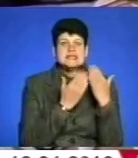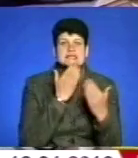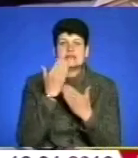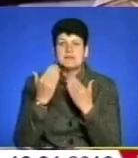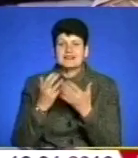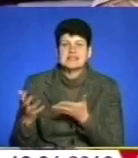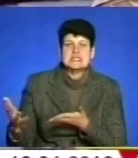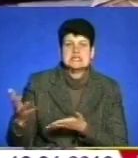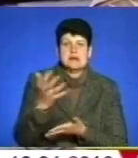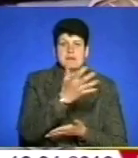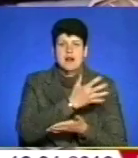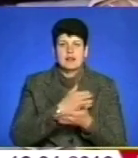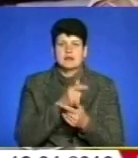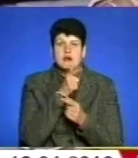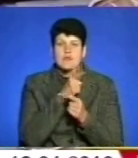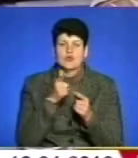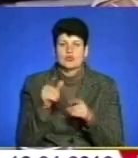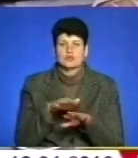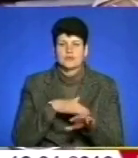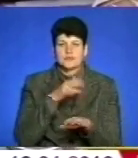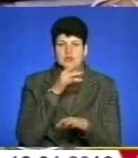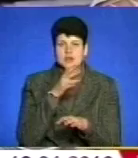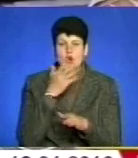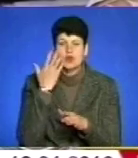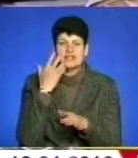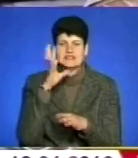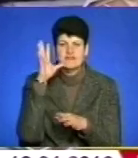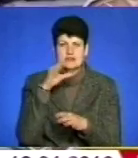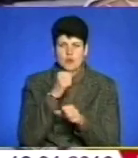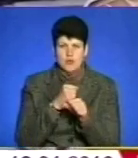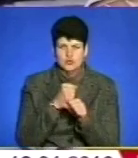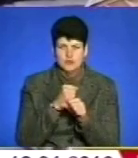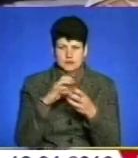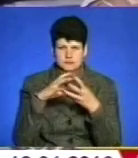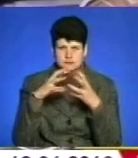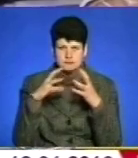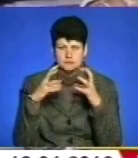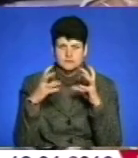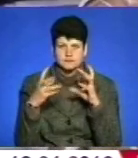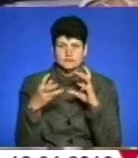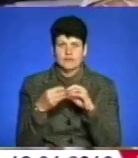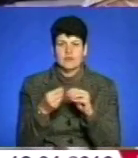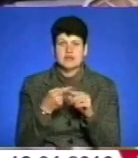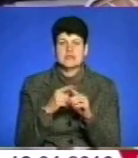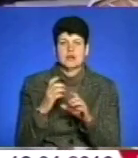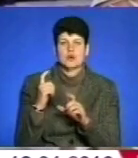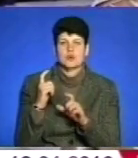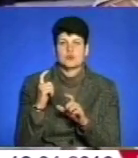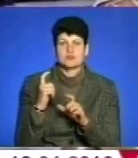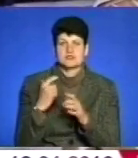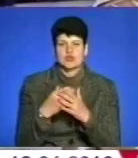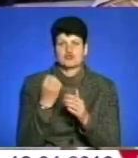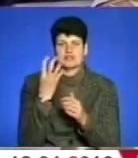певного часу, коли Зудак опрацював ці всі запити, потім він сформував оцей груз, так, це є десь